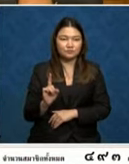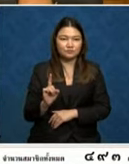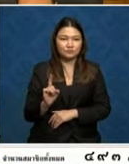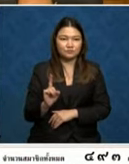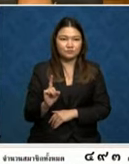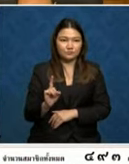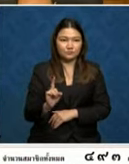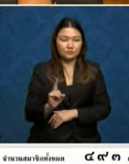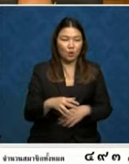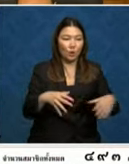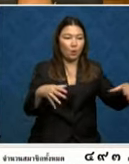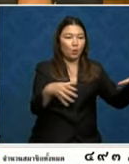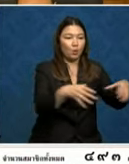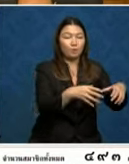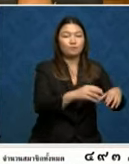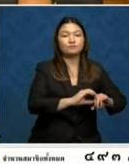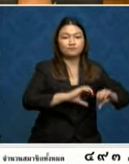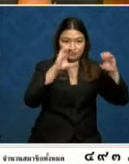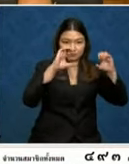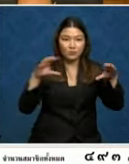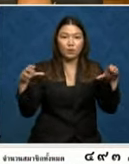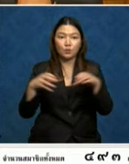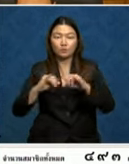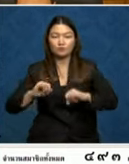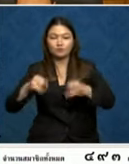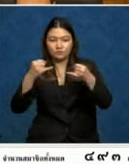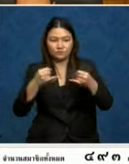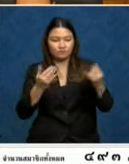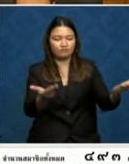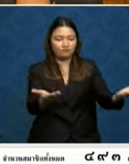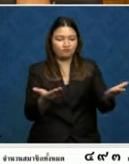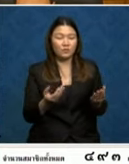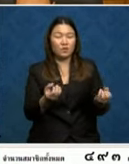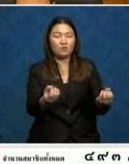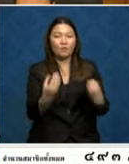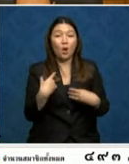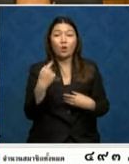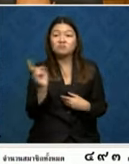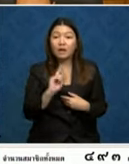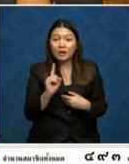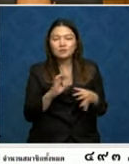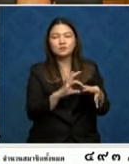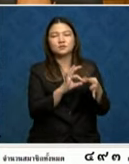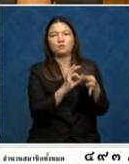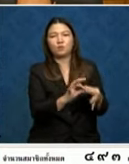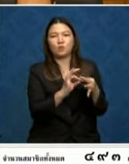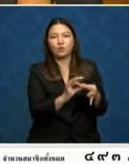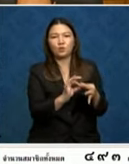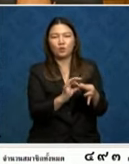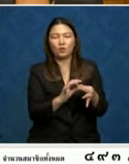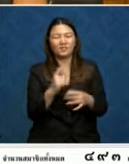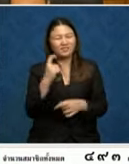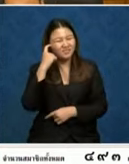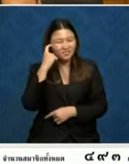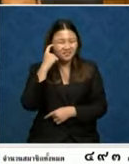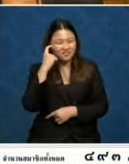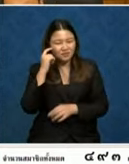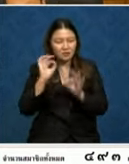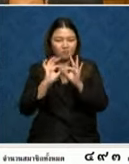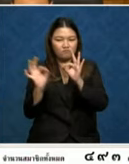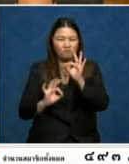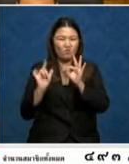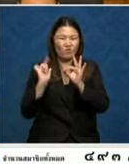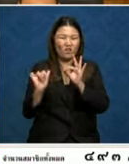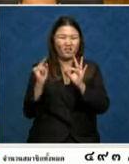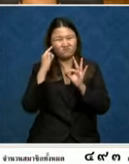างสองฝายวเป็นห่วงในการแก้ขายหักการ ซึ